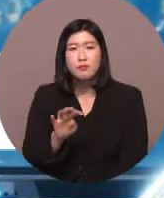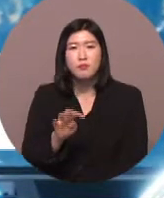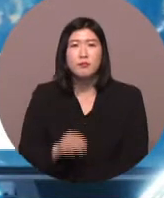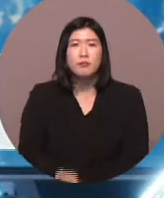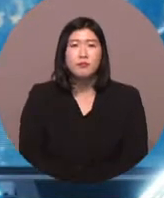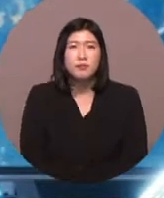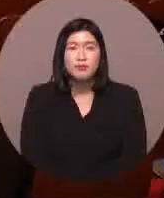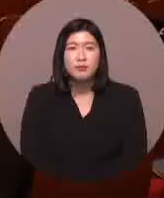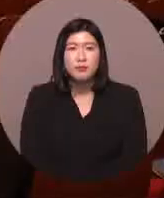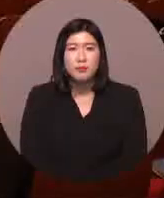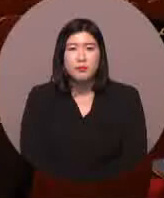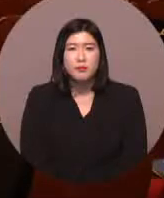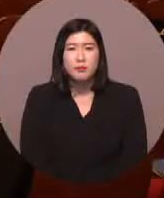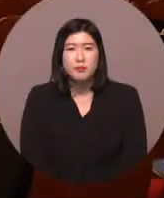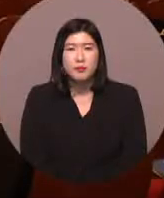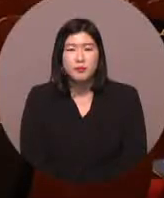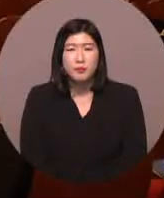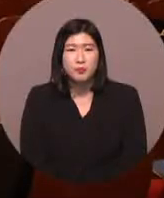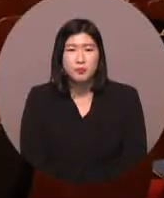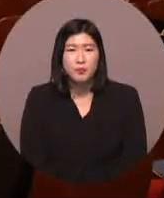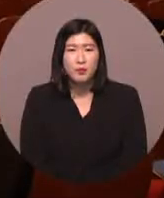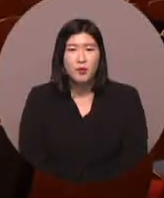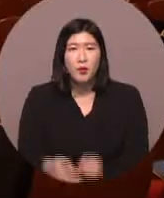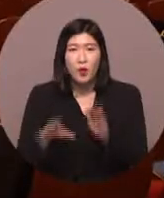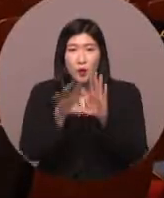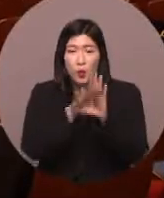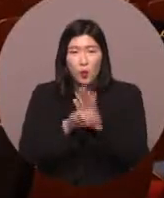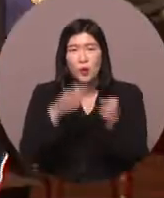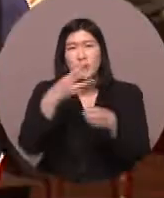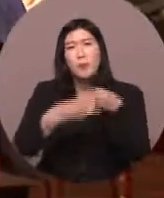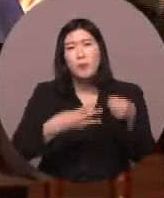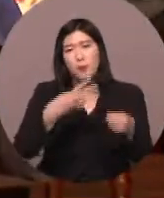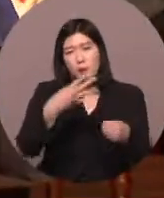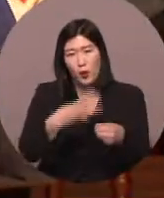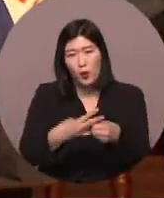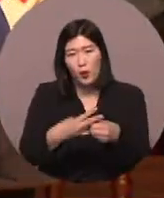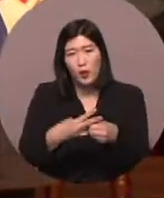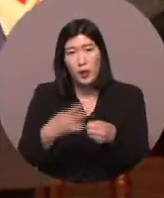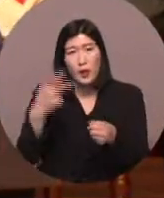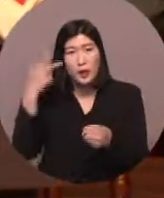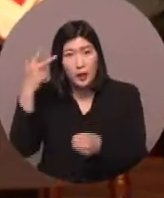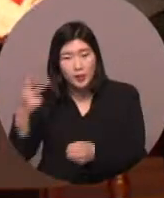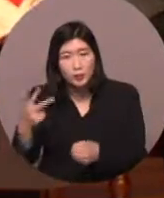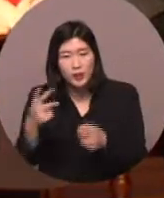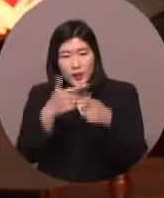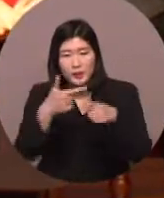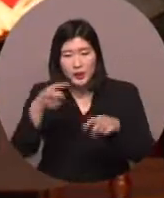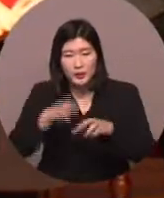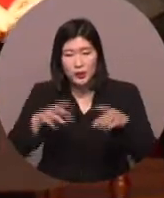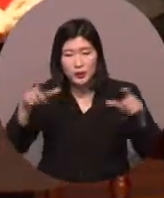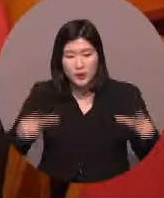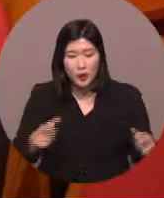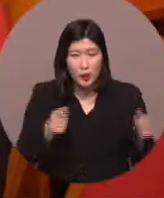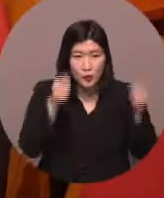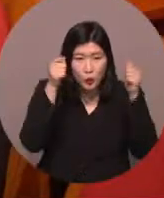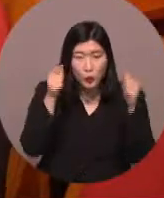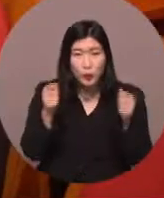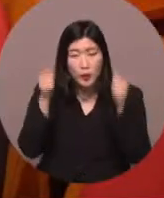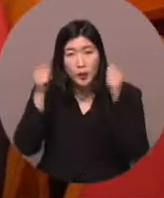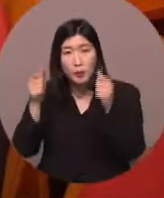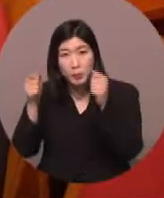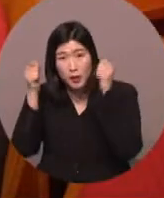된 걸까? 코로나19 3년째 지역 대학들은 다음 주까지 제한적인 대면 학위 수여식을